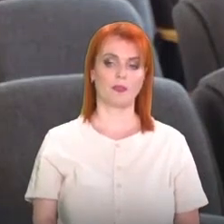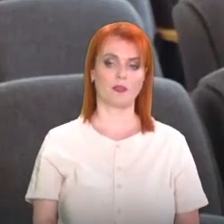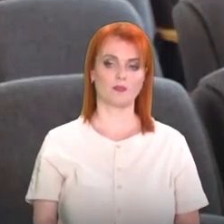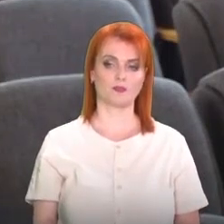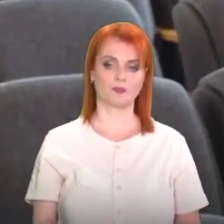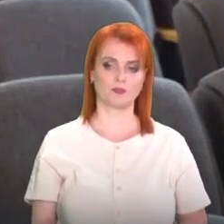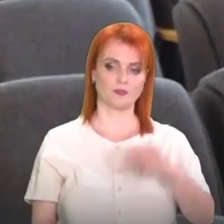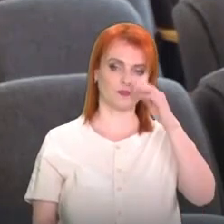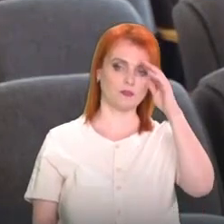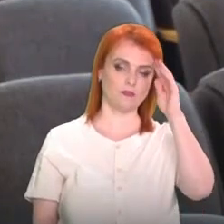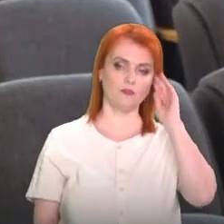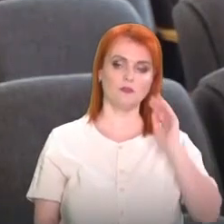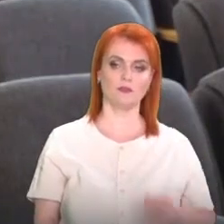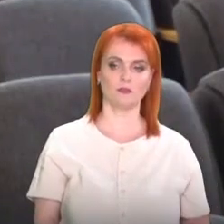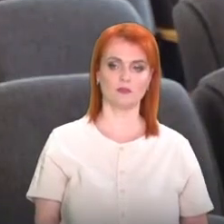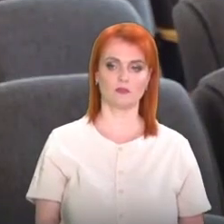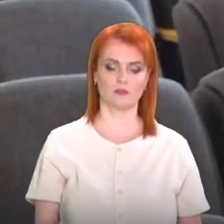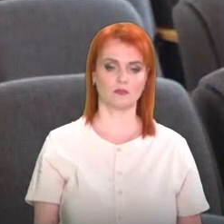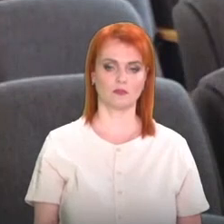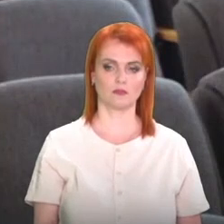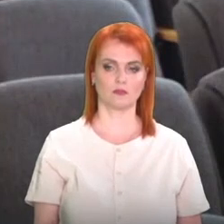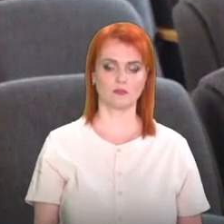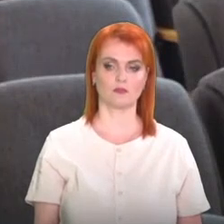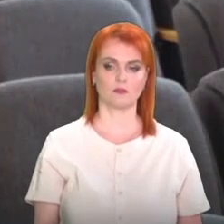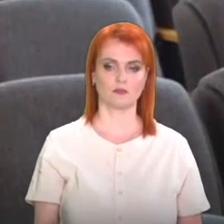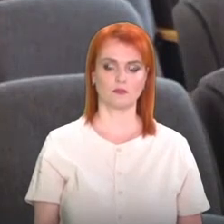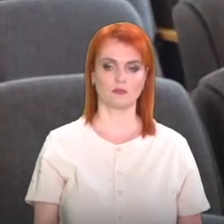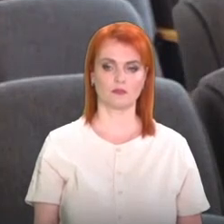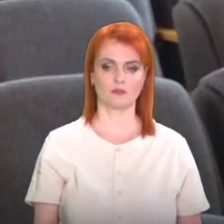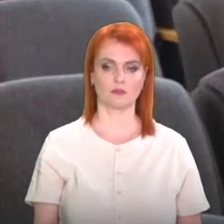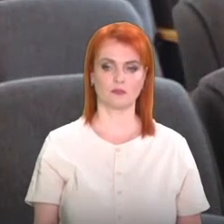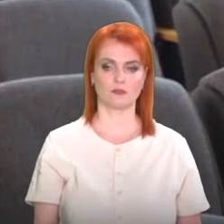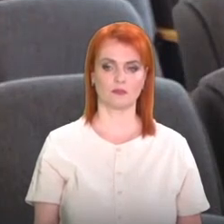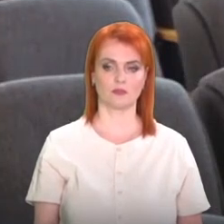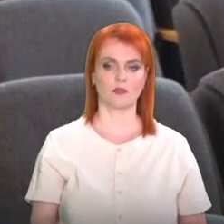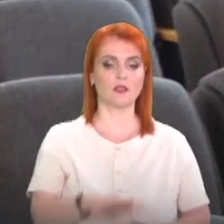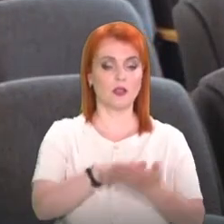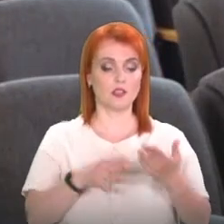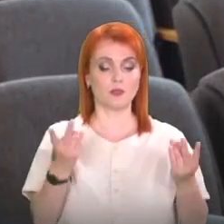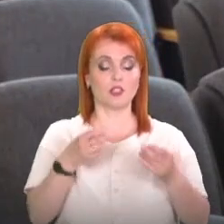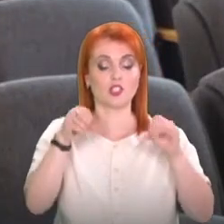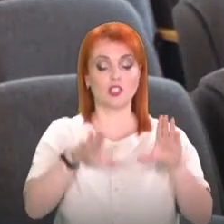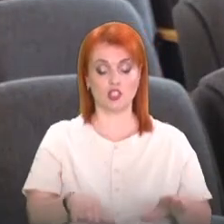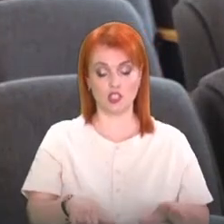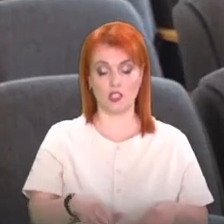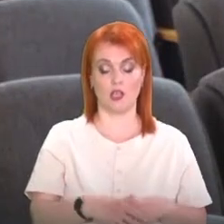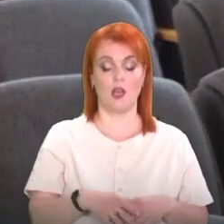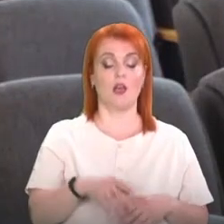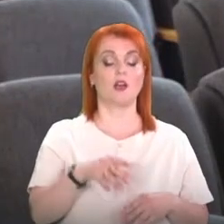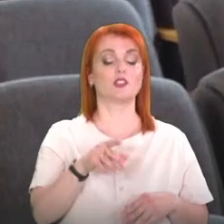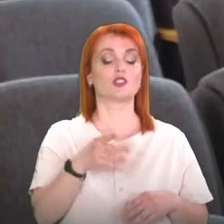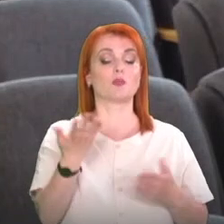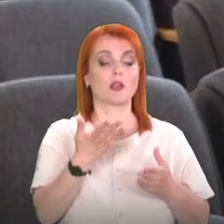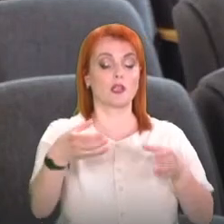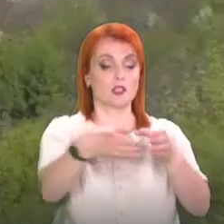de amalgamare și procesul post-amalgamare, cum aceste localități se vor integra pentru a conviețui împreună și pentru a